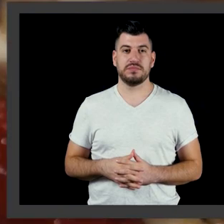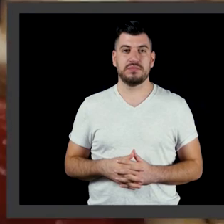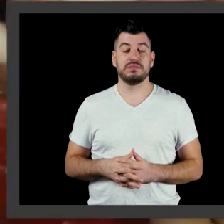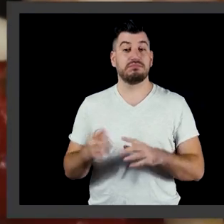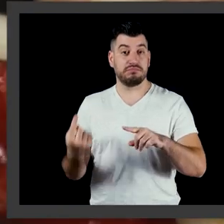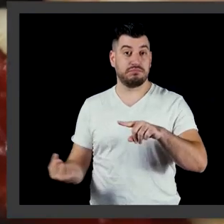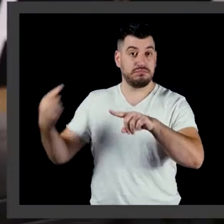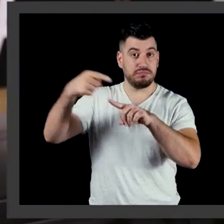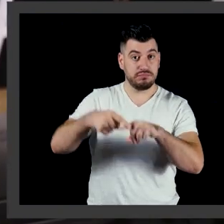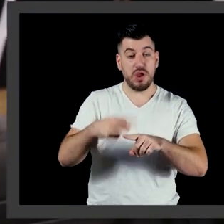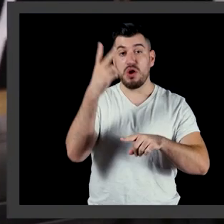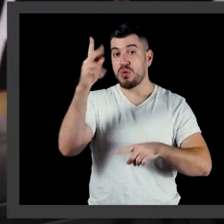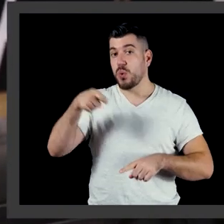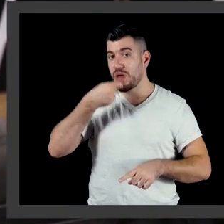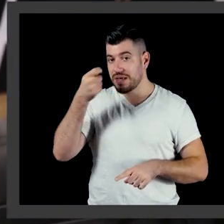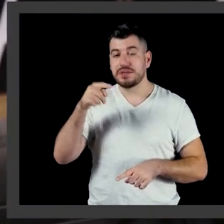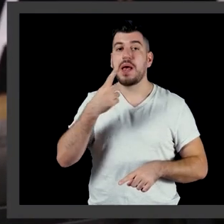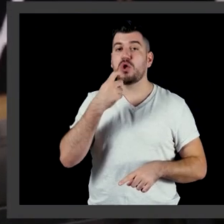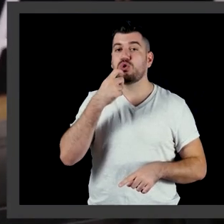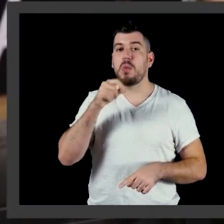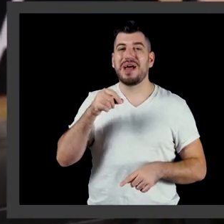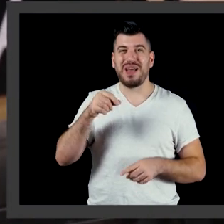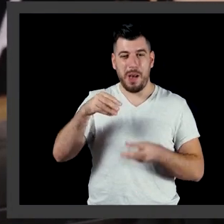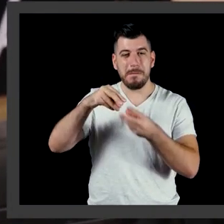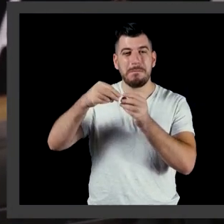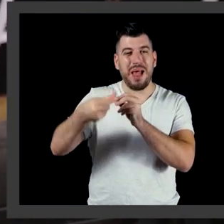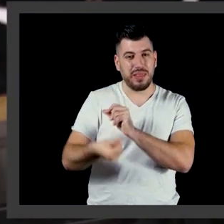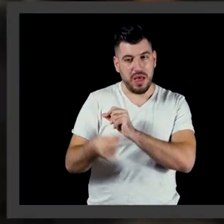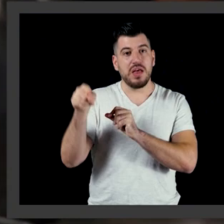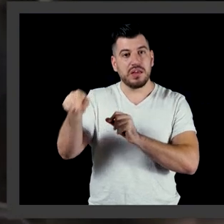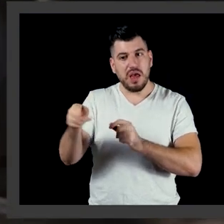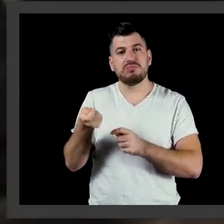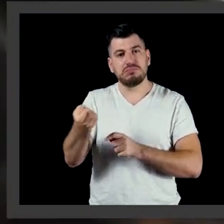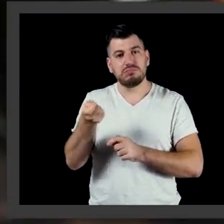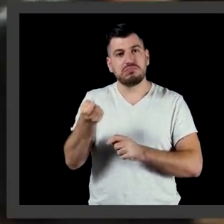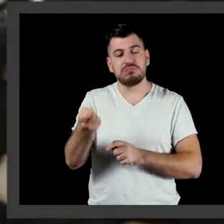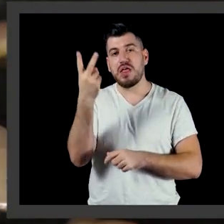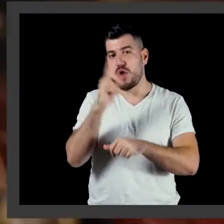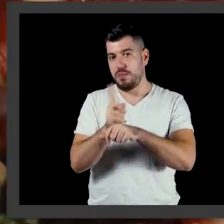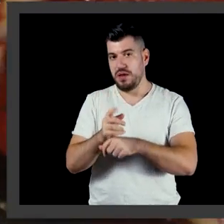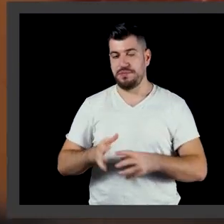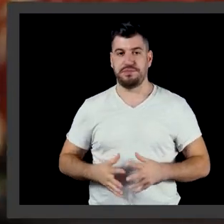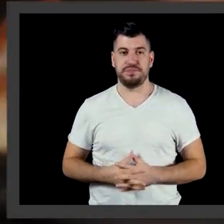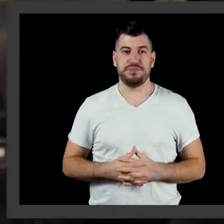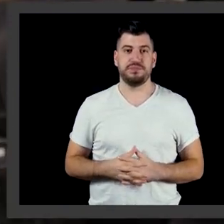Προσθέτουμε 2 κουταλιές σούπας πελτέ ντομάτας και σοτάρουμε για τουλάχιστον 2 λεπτάκια.